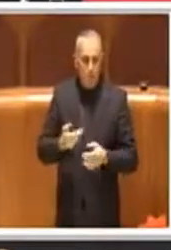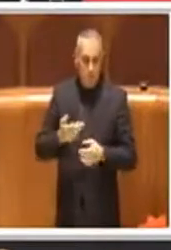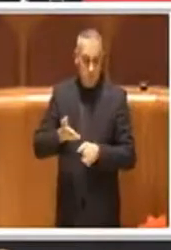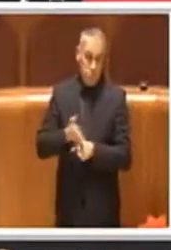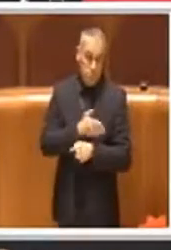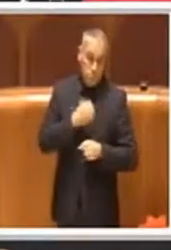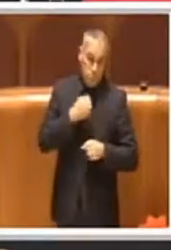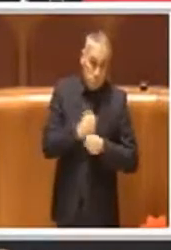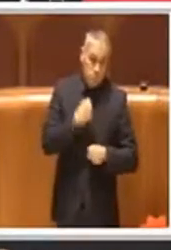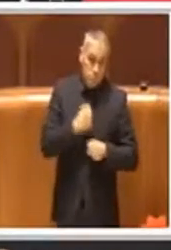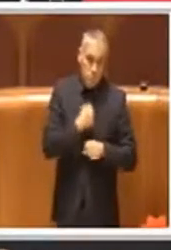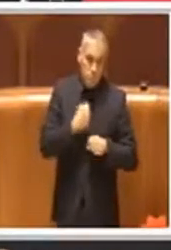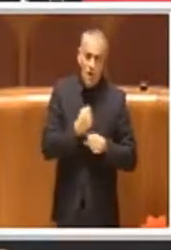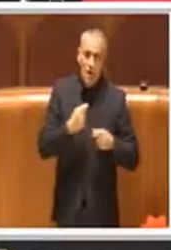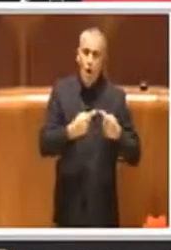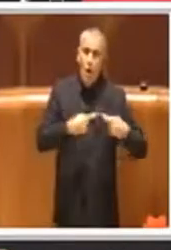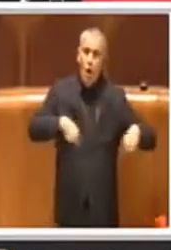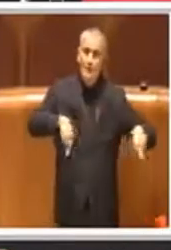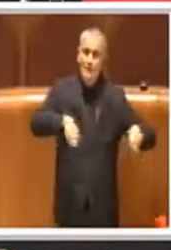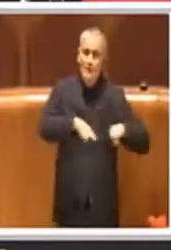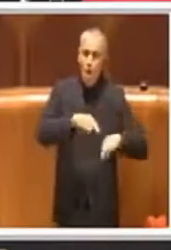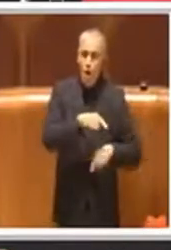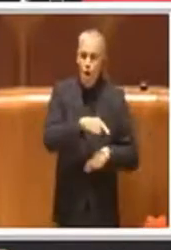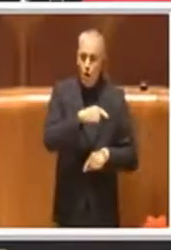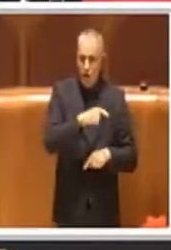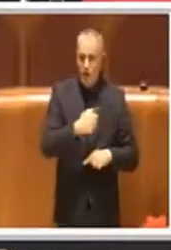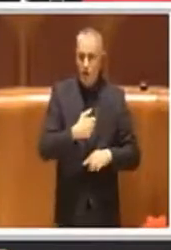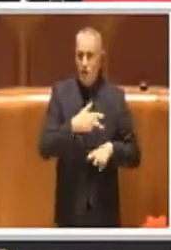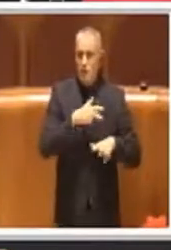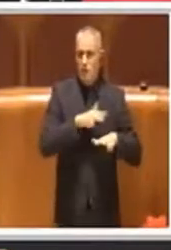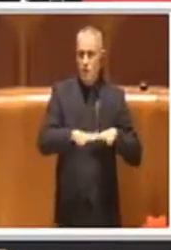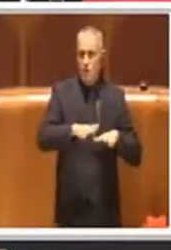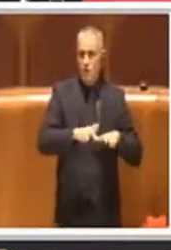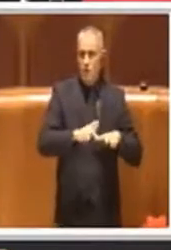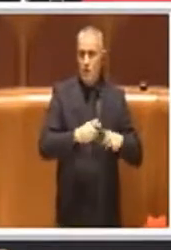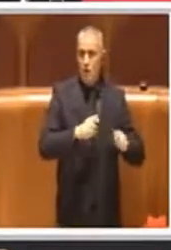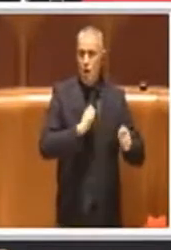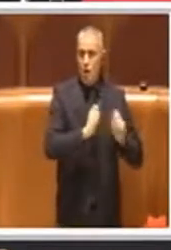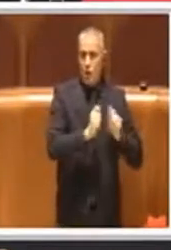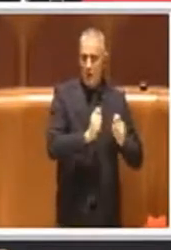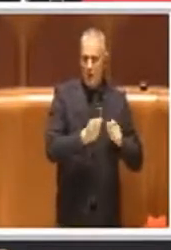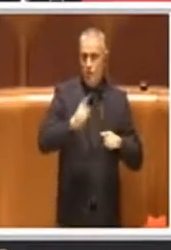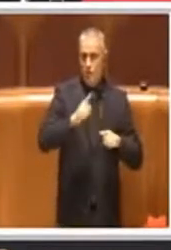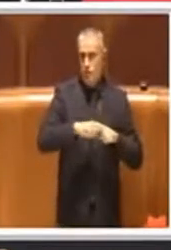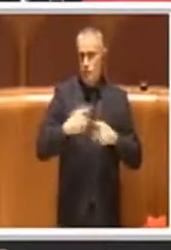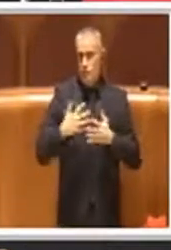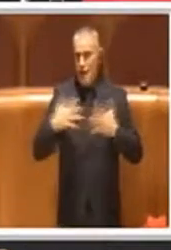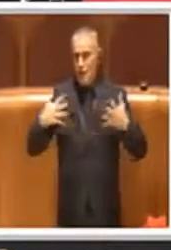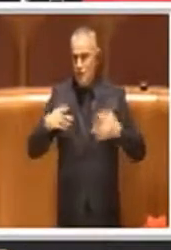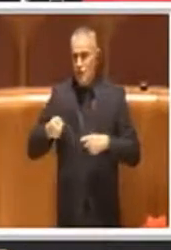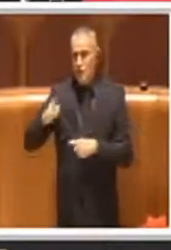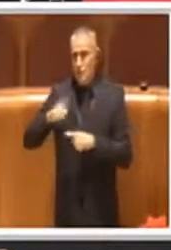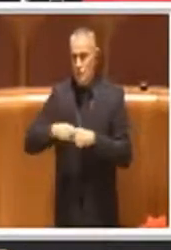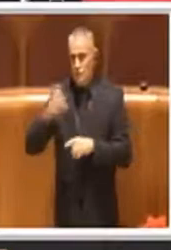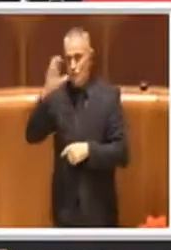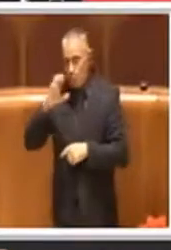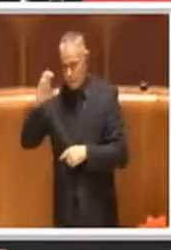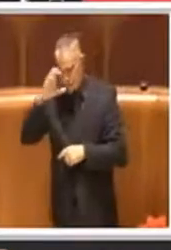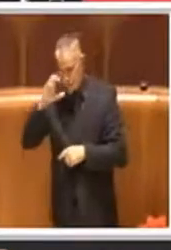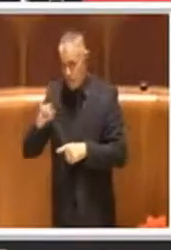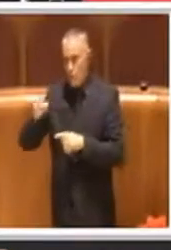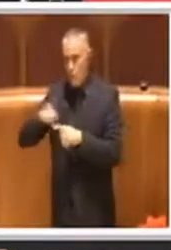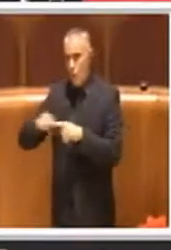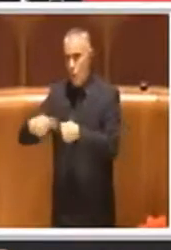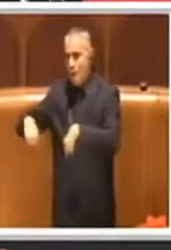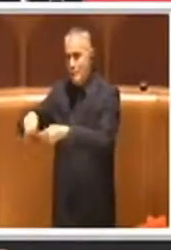dalla Commissione Capitolina Commercio insieme ai membri di maggioranza, alla Commissione Turismo, alla Commissione Mobilità e